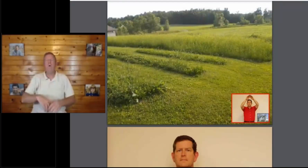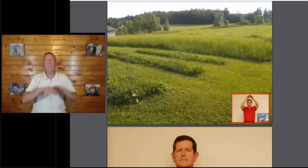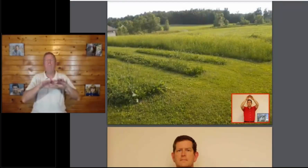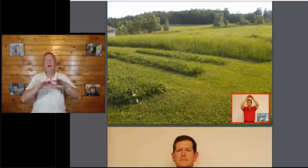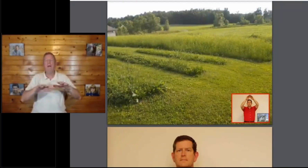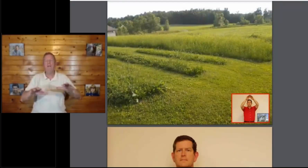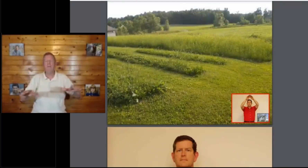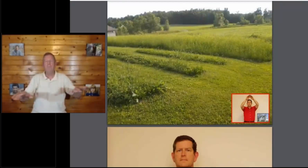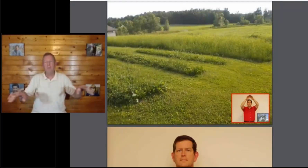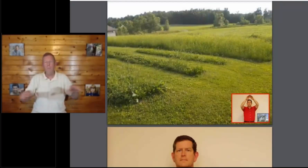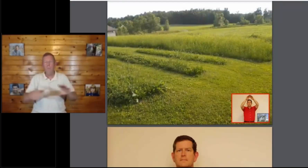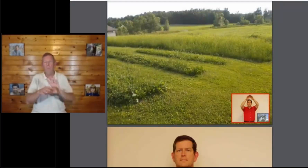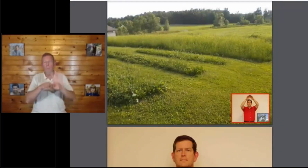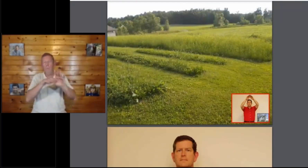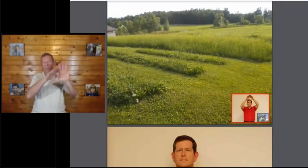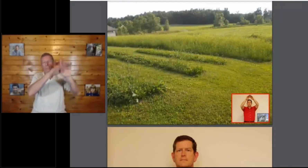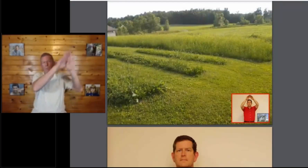la campagne.